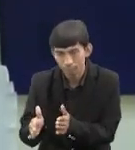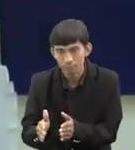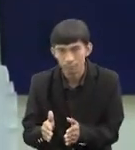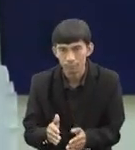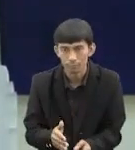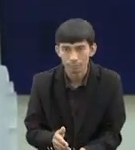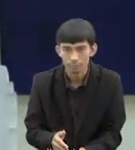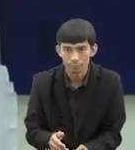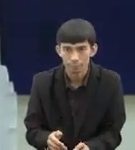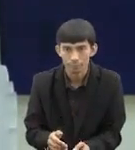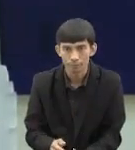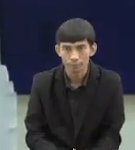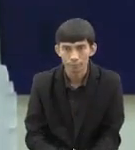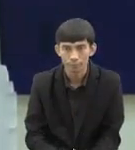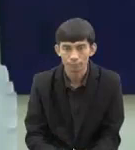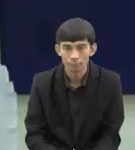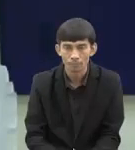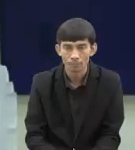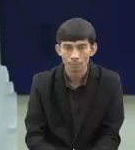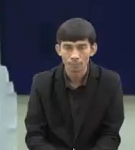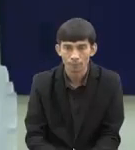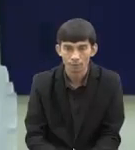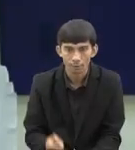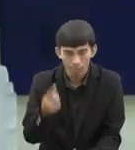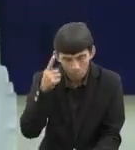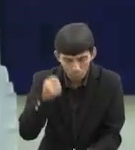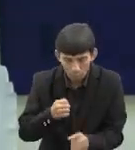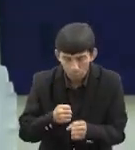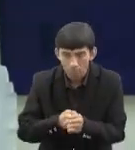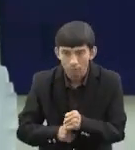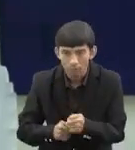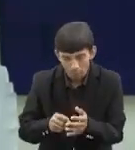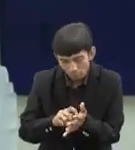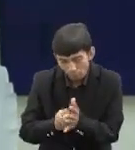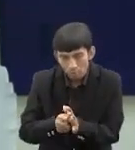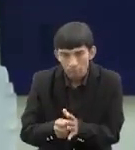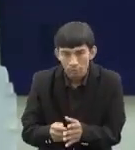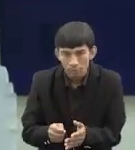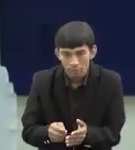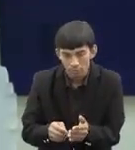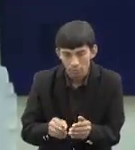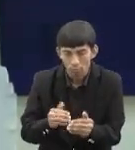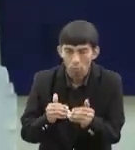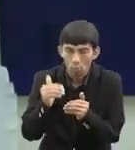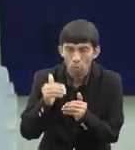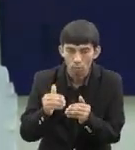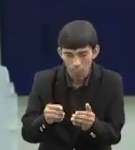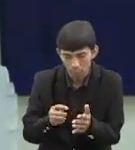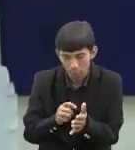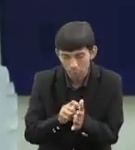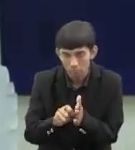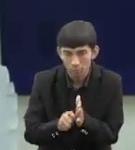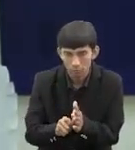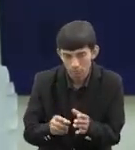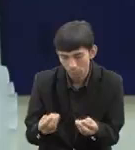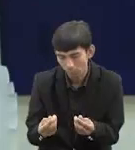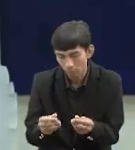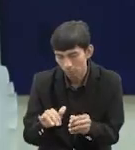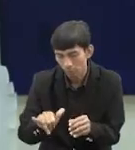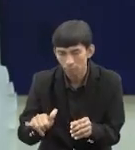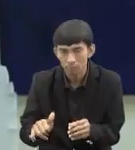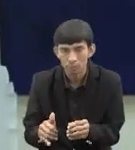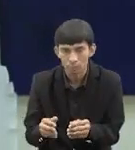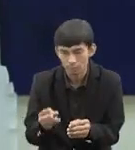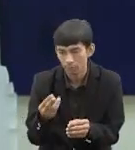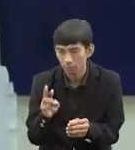tam trong nắm mất ai khliết bụi khlát hô bê phọt rô nơ toàn